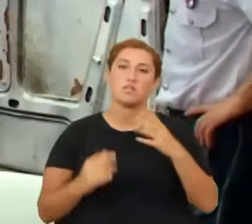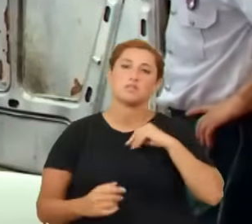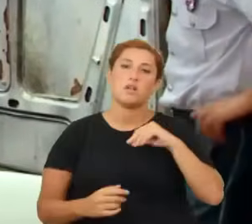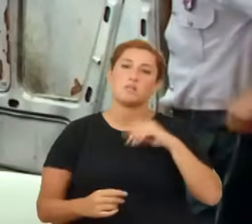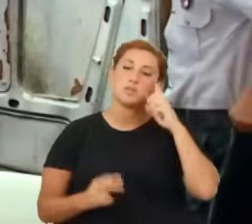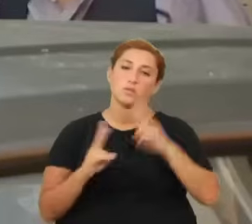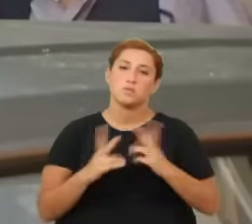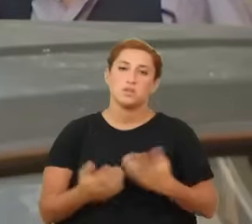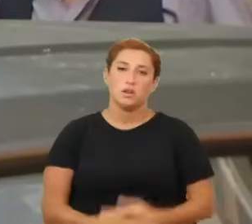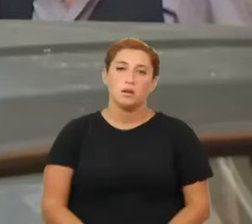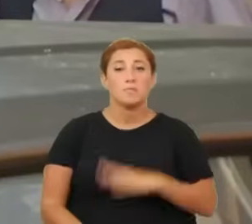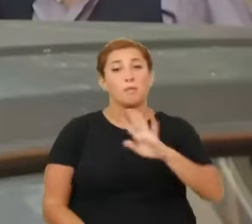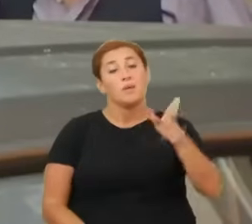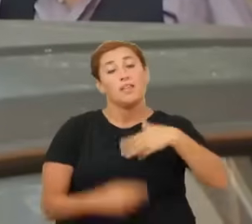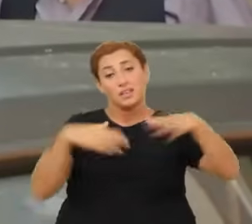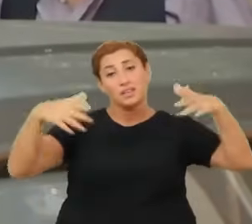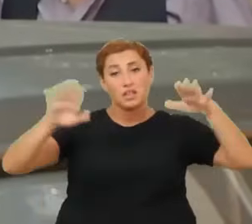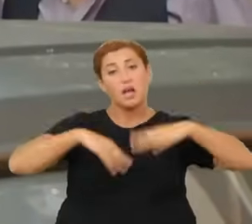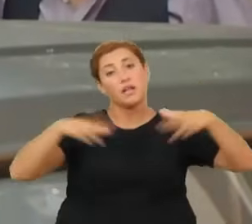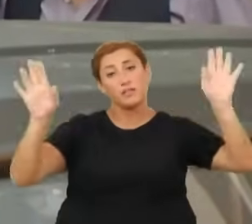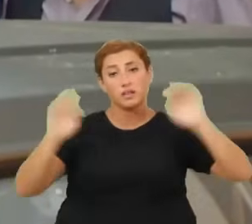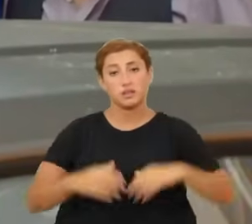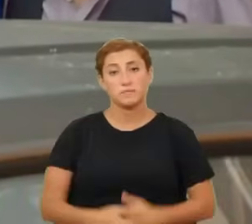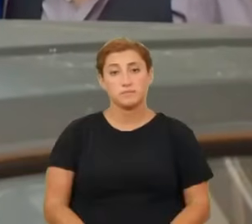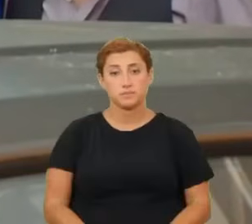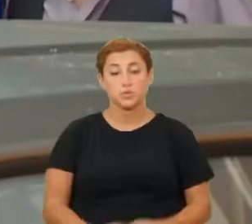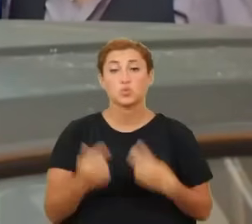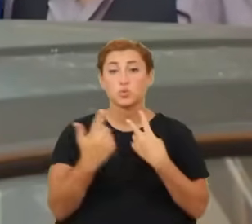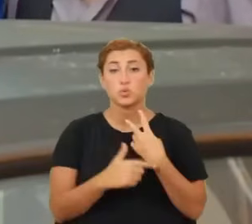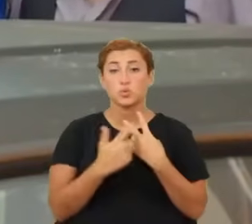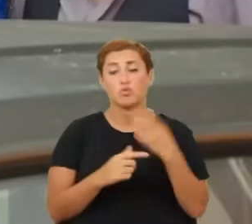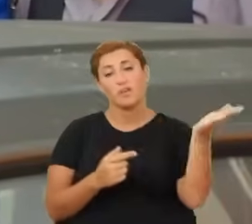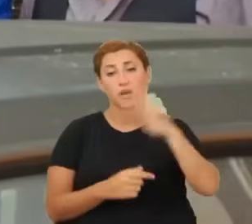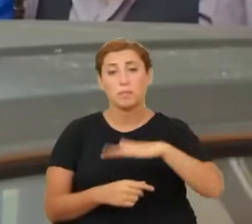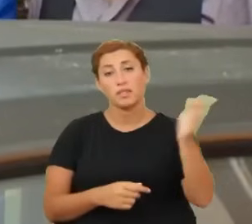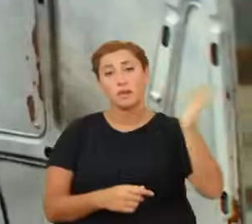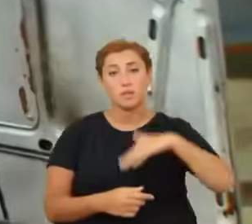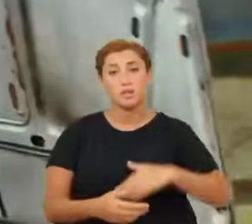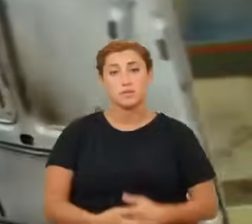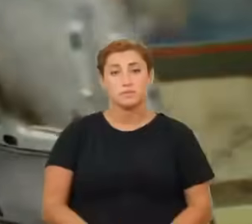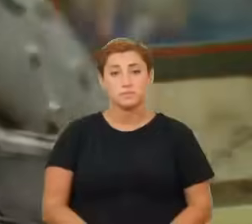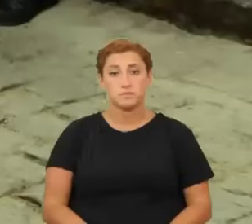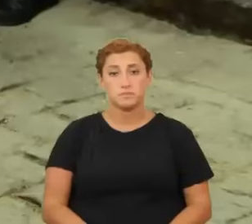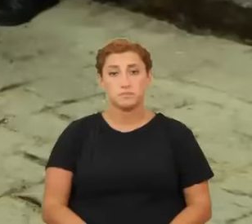başkomiserim. Tamam. Tamam, hadi siz de dağılın. Hadi uçağlarınızı, hadi. Yusuf, kapat sen de. Kapat.